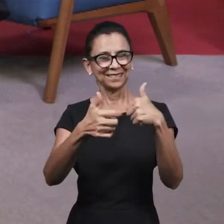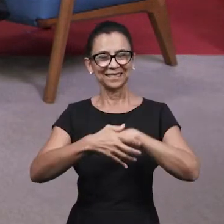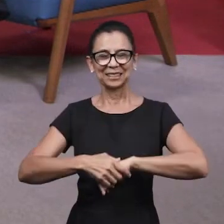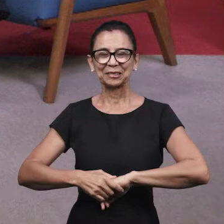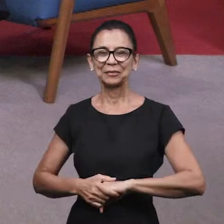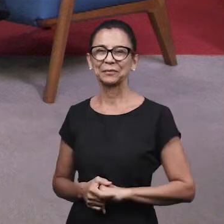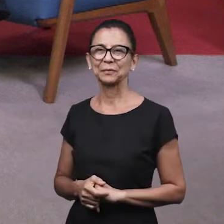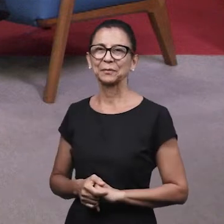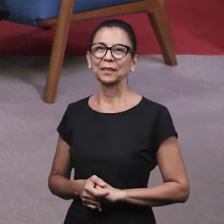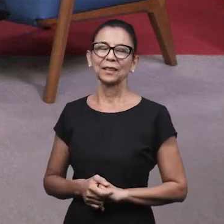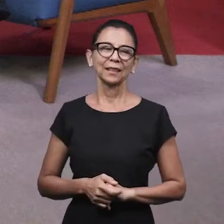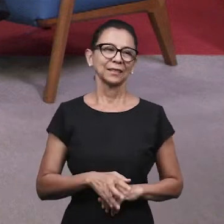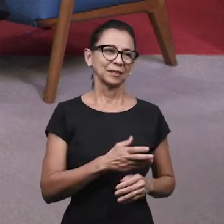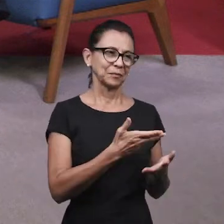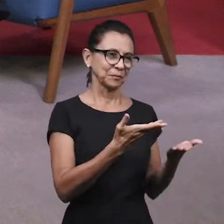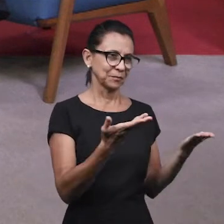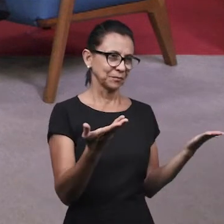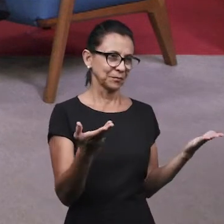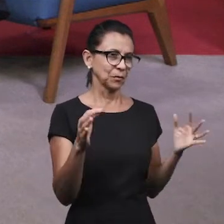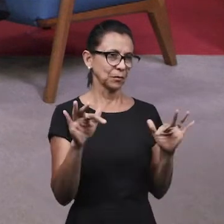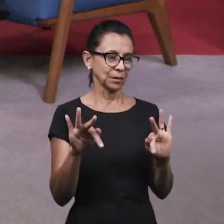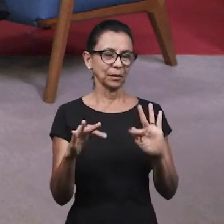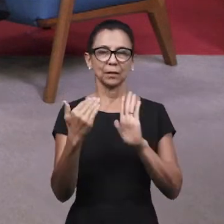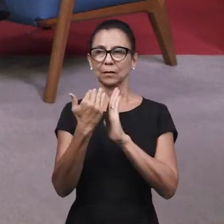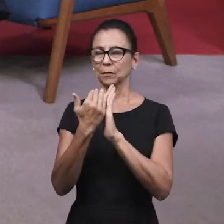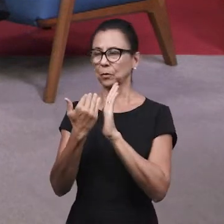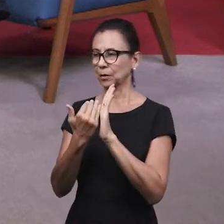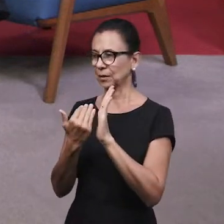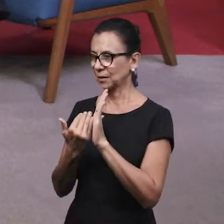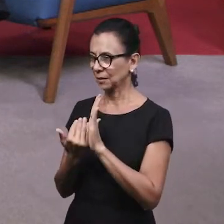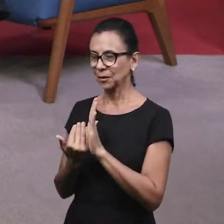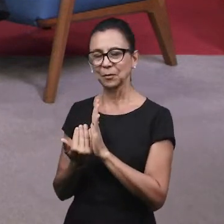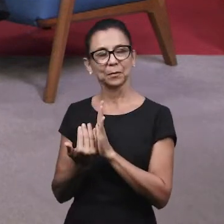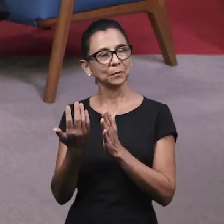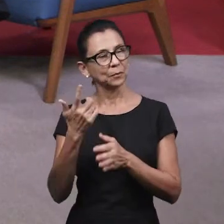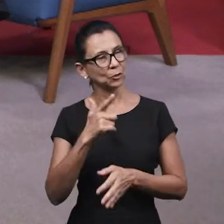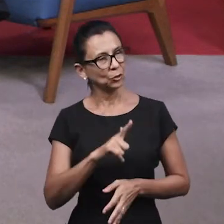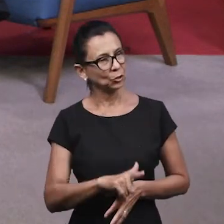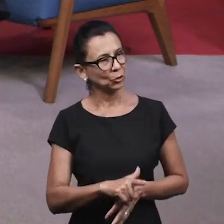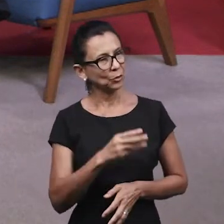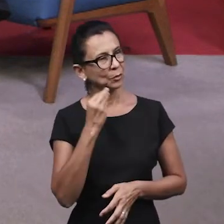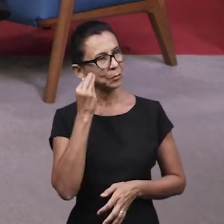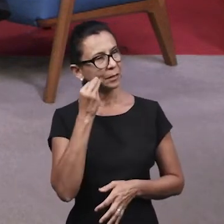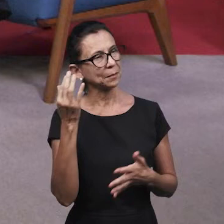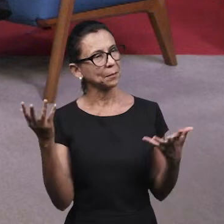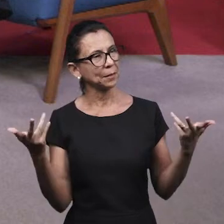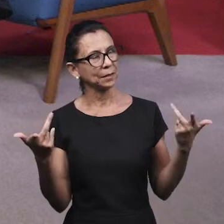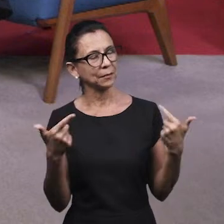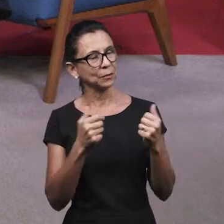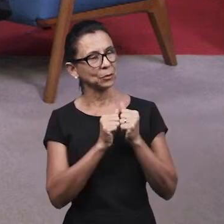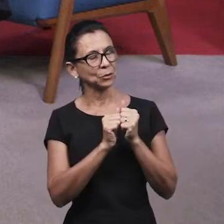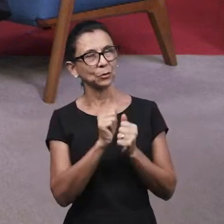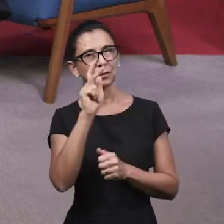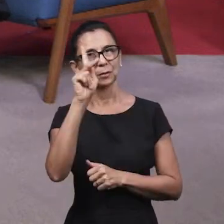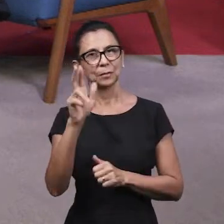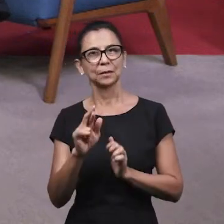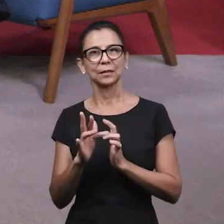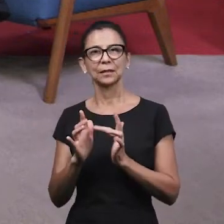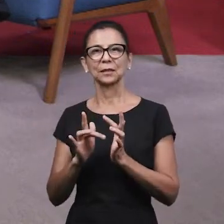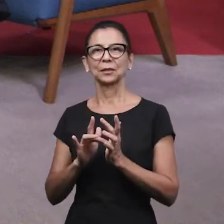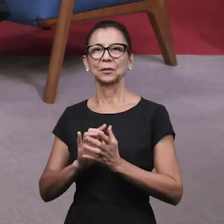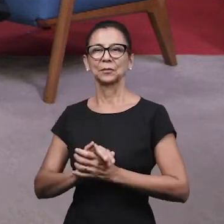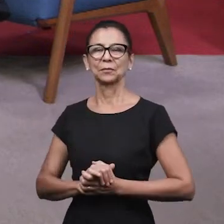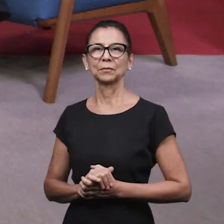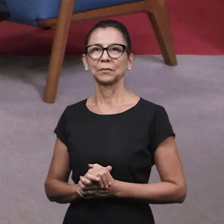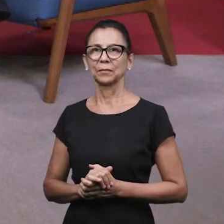Très bien, mes frères. Nous arrivons à la fin de l'édition de cette formation. Encore une fois, c'était une expérience